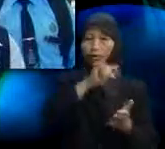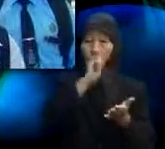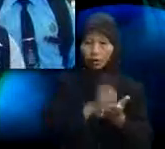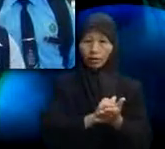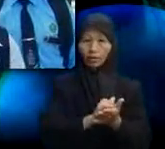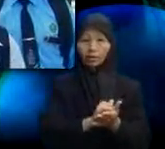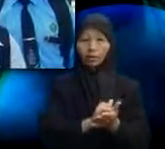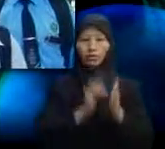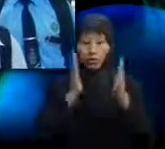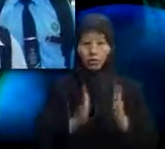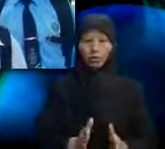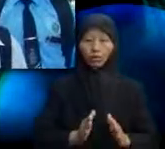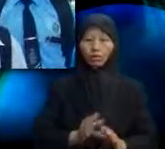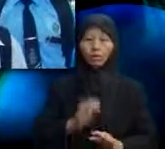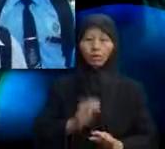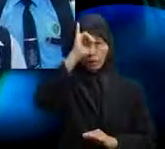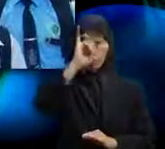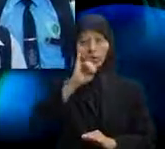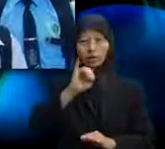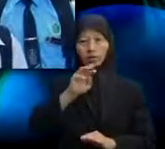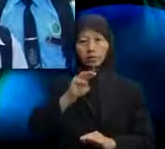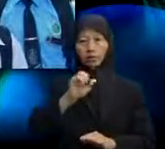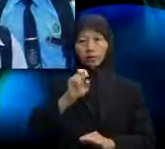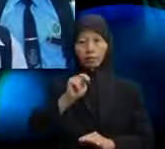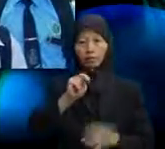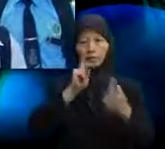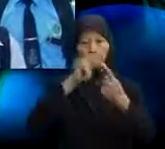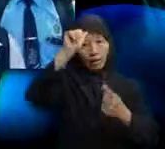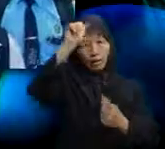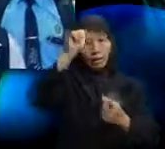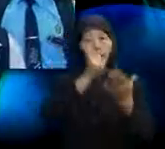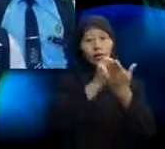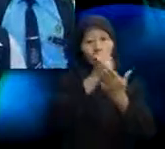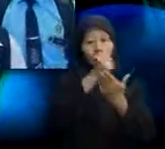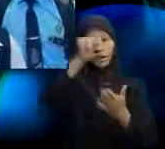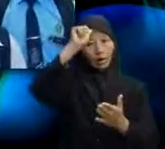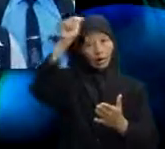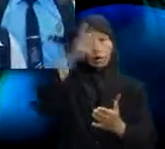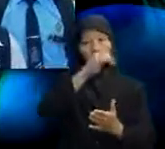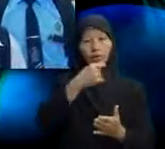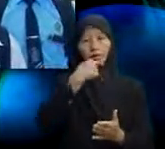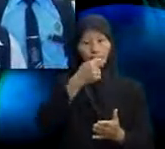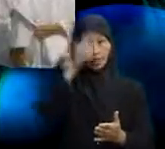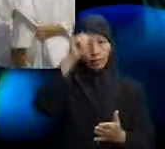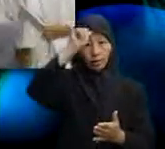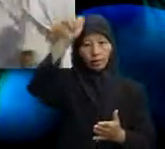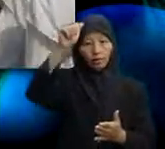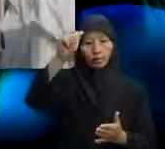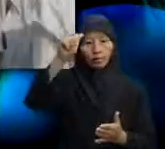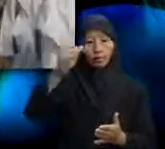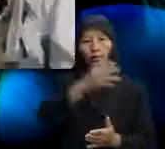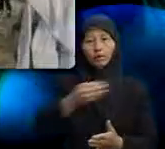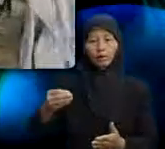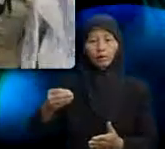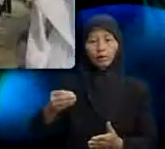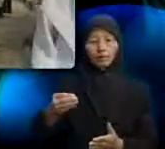Kerana itulah tanda seseorang itu beriman kepada Allah, taat kepada Allah dan pemerintah. Secara